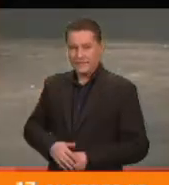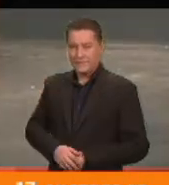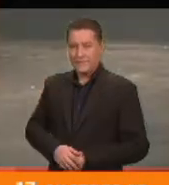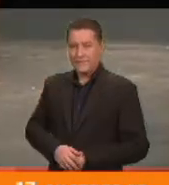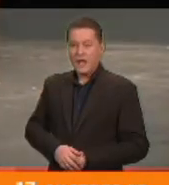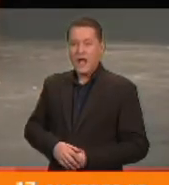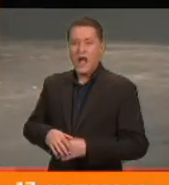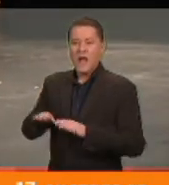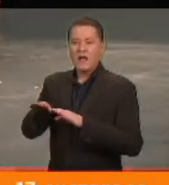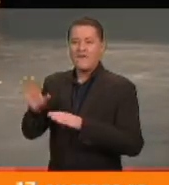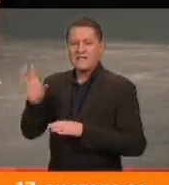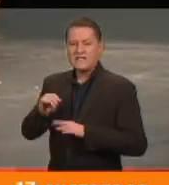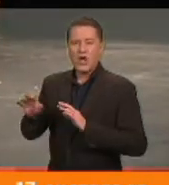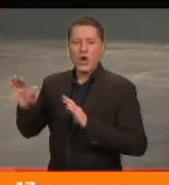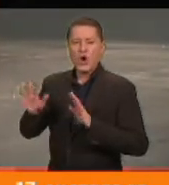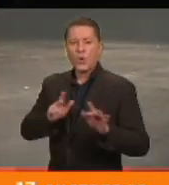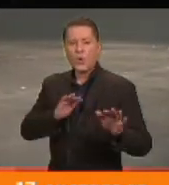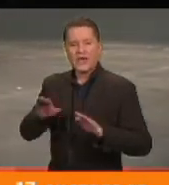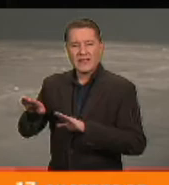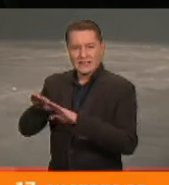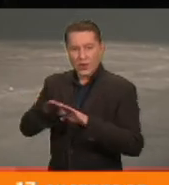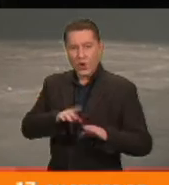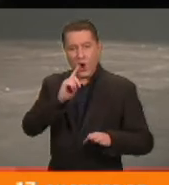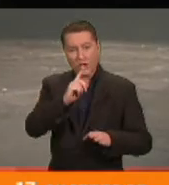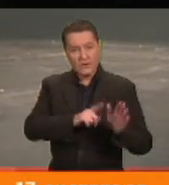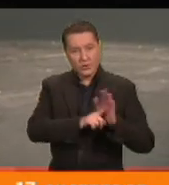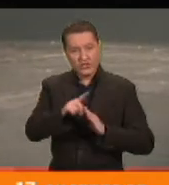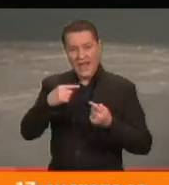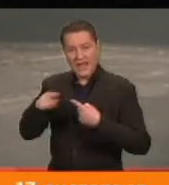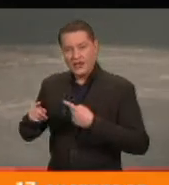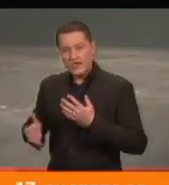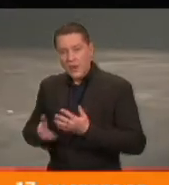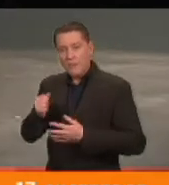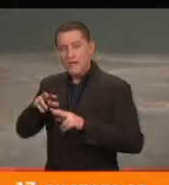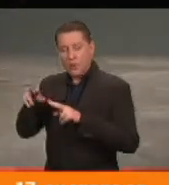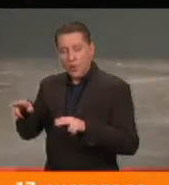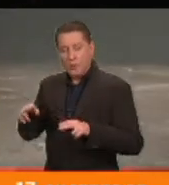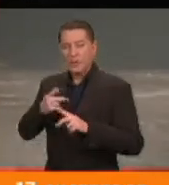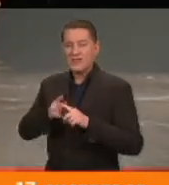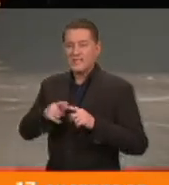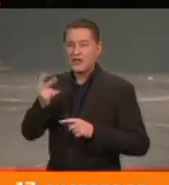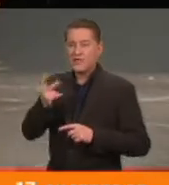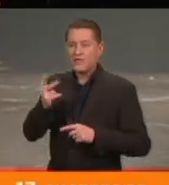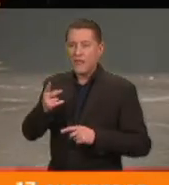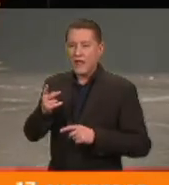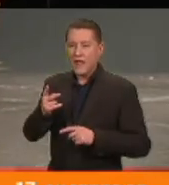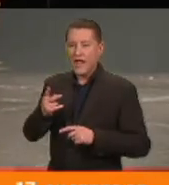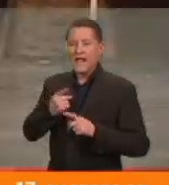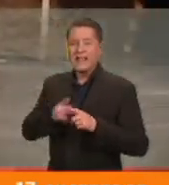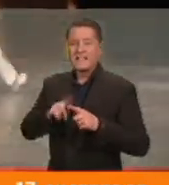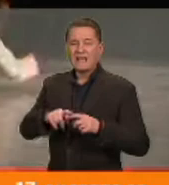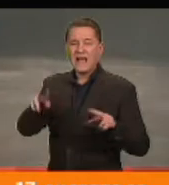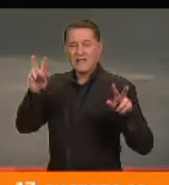Усі рухи синхронні. Один починає, інший підхоплює. Ці двоє на сцені – наше тіло і тінь. Це